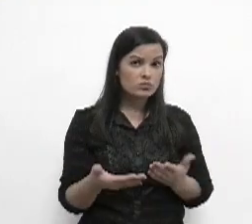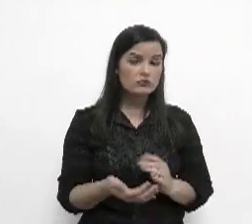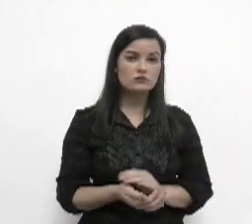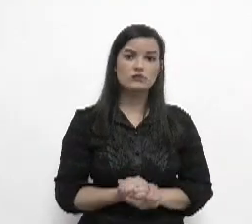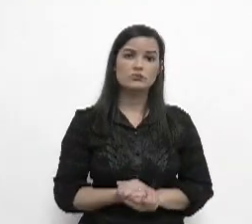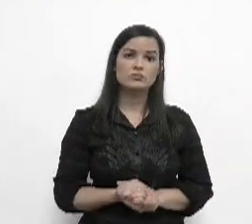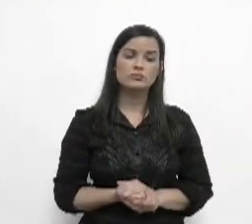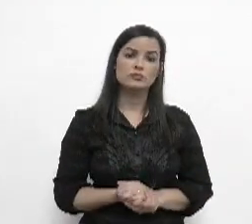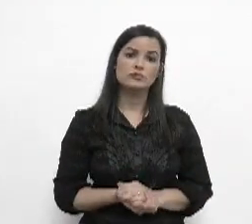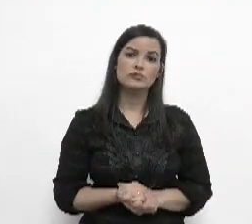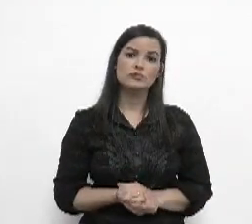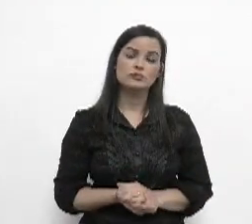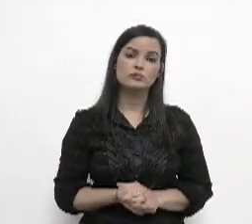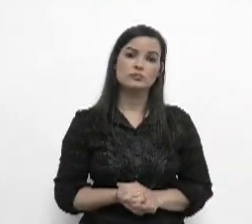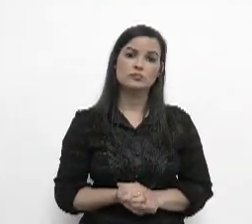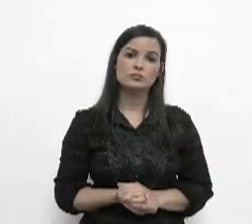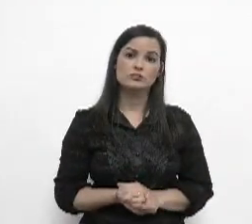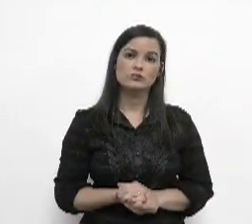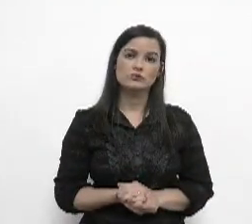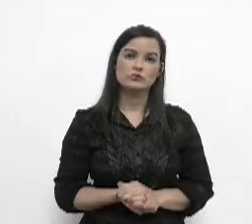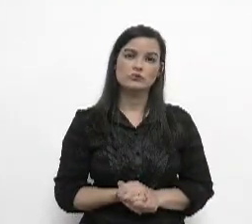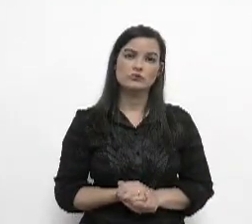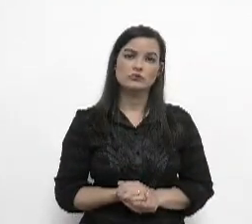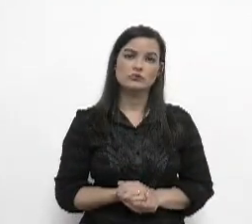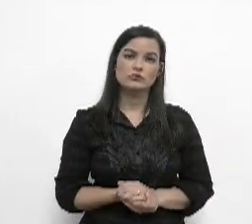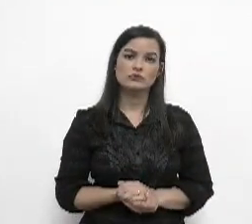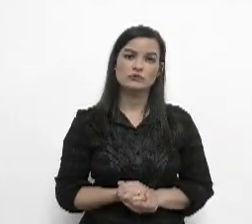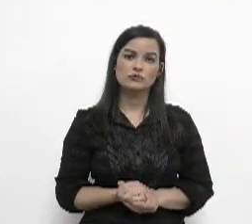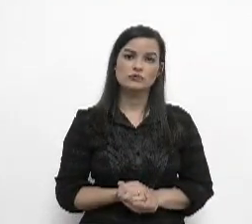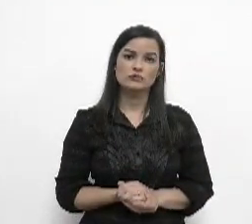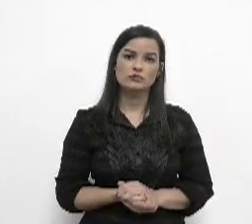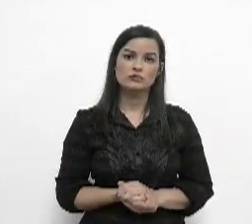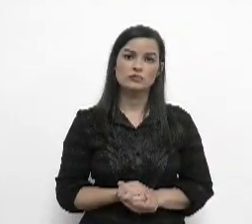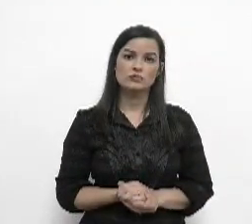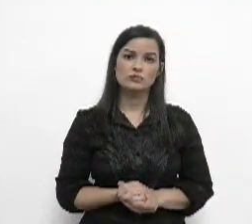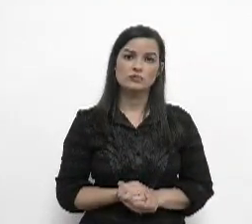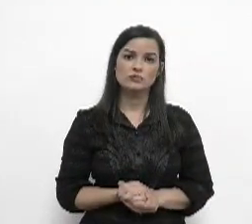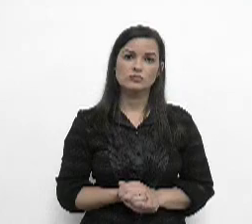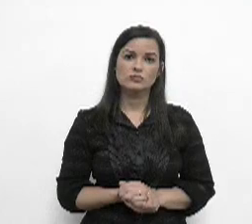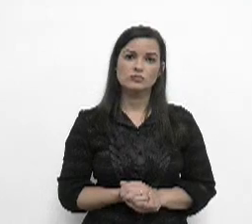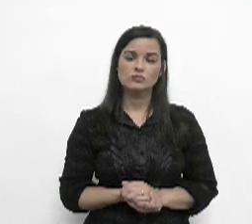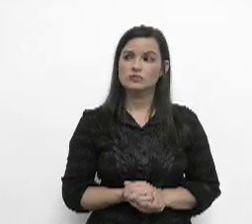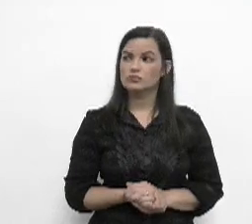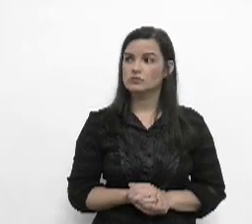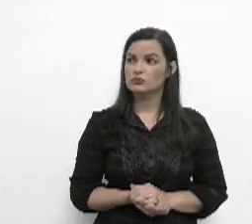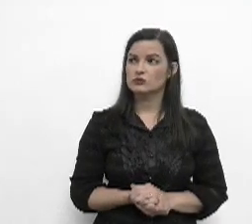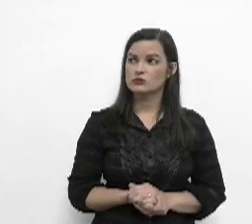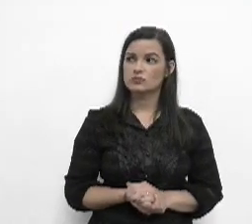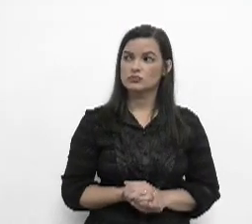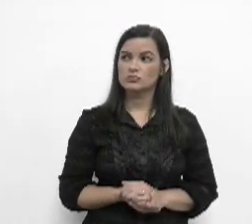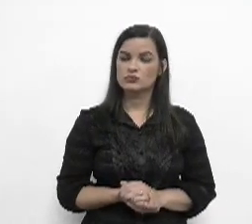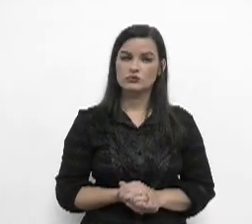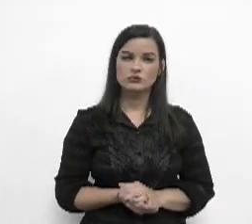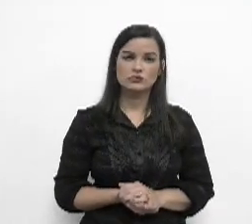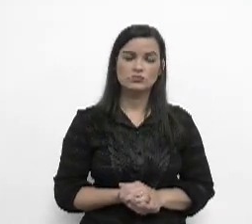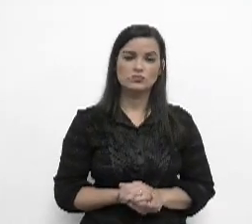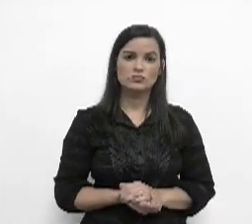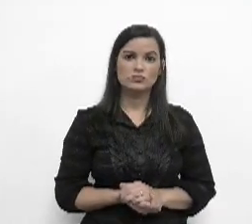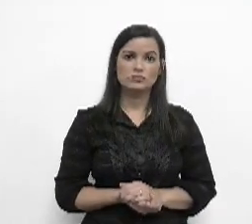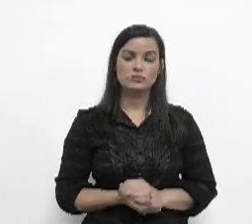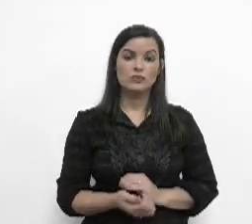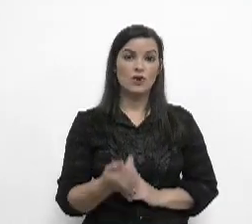저는 저희 교단의 총회장으로서 저희 교단을 살펴보면 하나가 되지 못한 채 사역하는 모습을 참 많이 봤습니다. Eu,